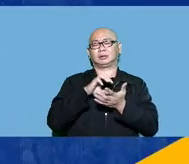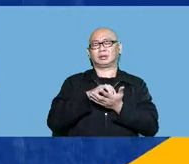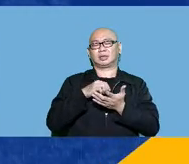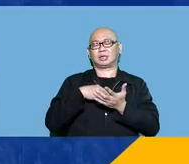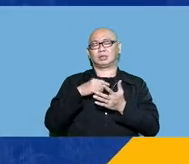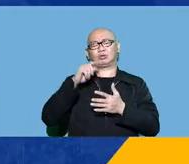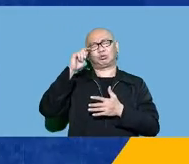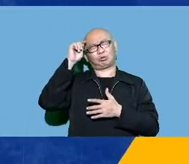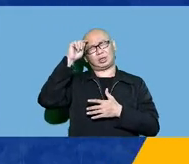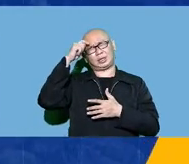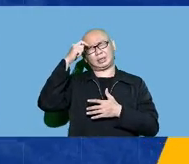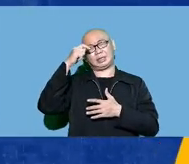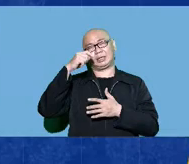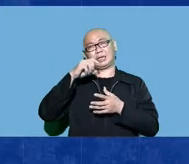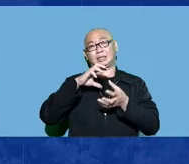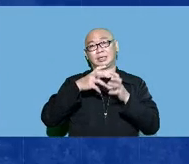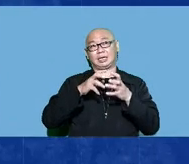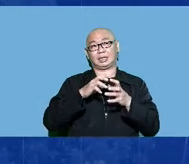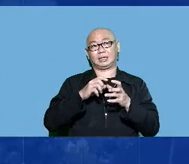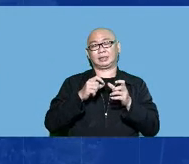engineering, di civil engineering,